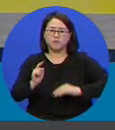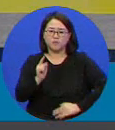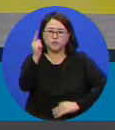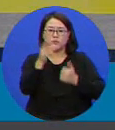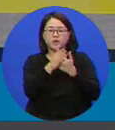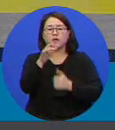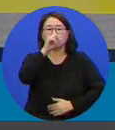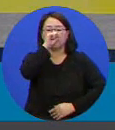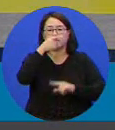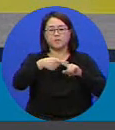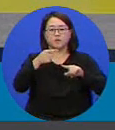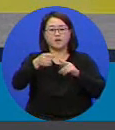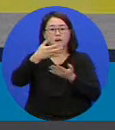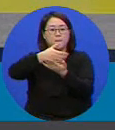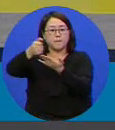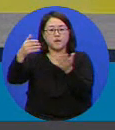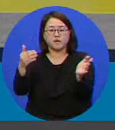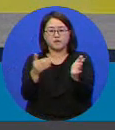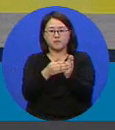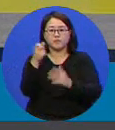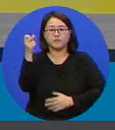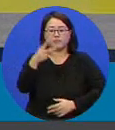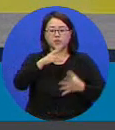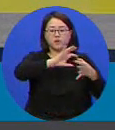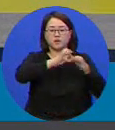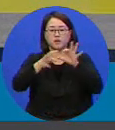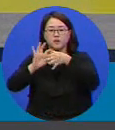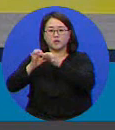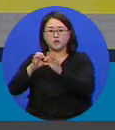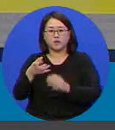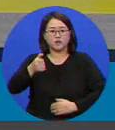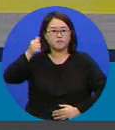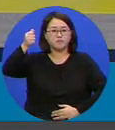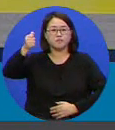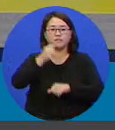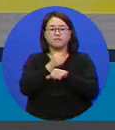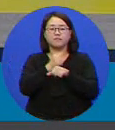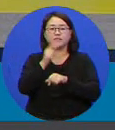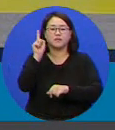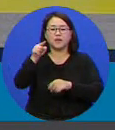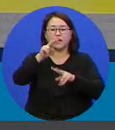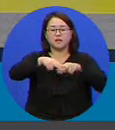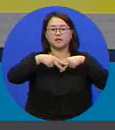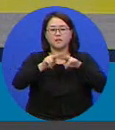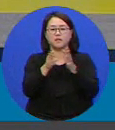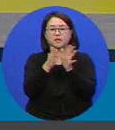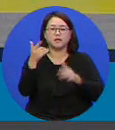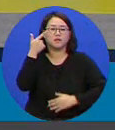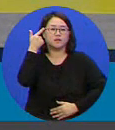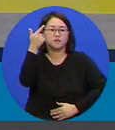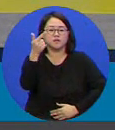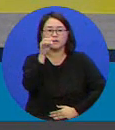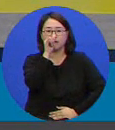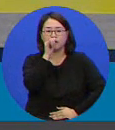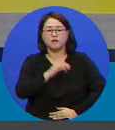동계올림픽을 앞두고 전북 구간의 성화봉송이 내일 남원을 시작으로 엿새 동안 진행됩니다. 오정현 기자입니다.